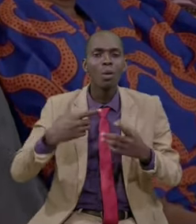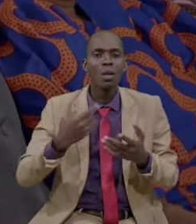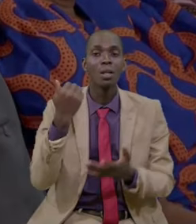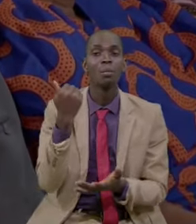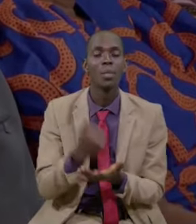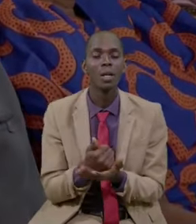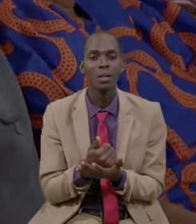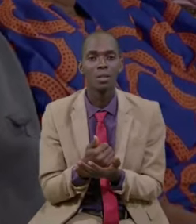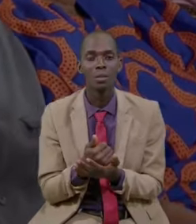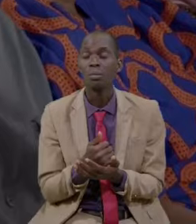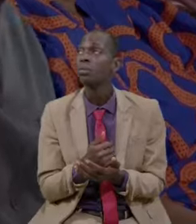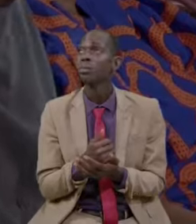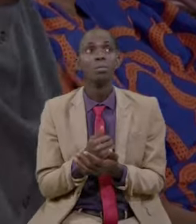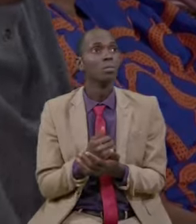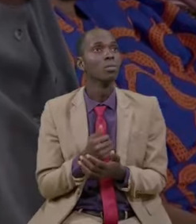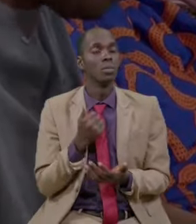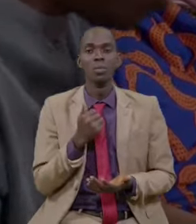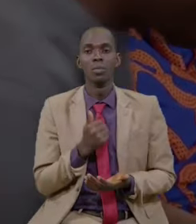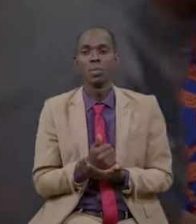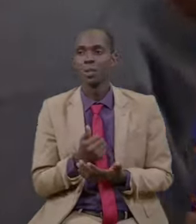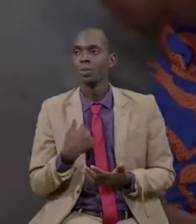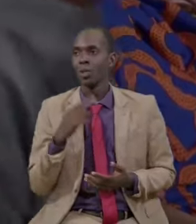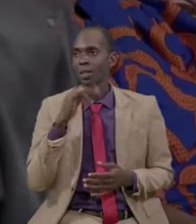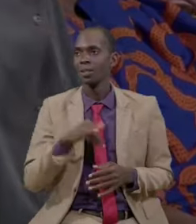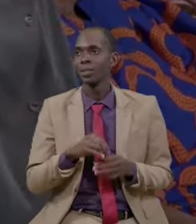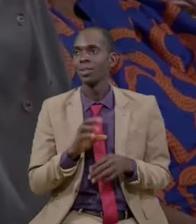Chanson-moi se réveille. Et il regarde, on est encore à l'église. Hein?